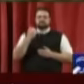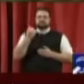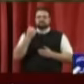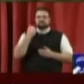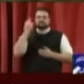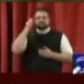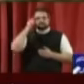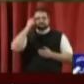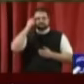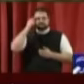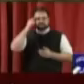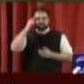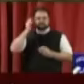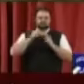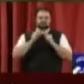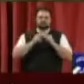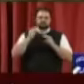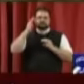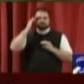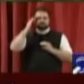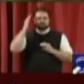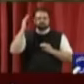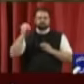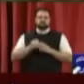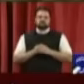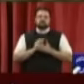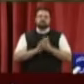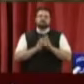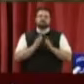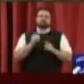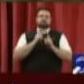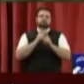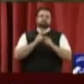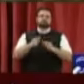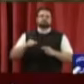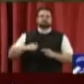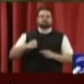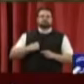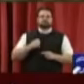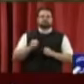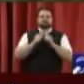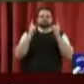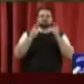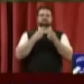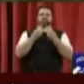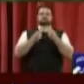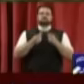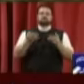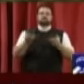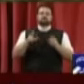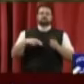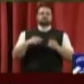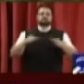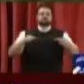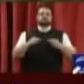conștiința. Am încheiat pe cursul cu adolescenții și la final l-am discutat noi care sunt dușmani în fericire și